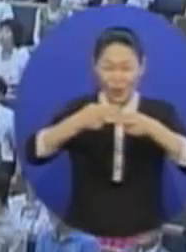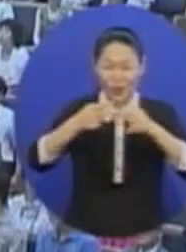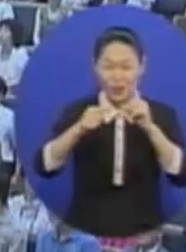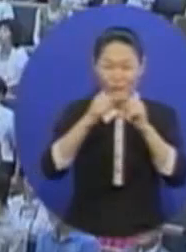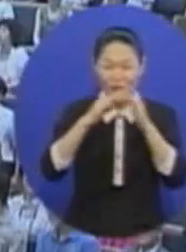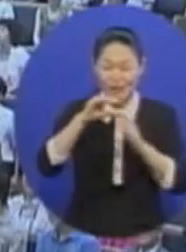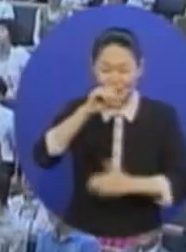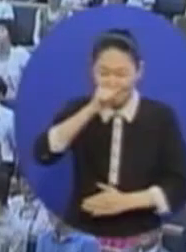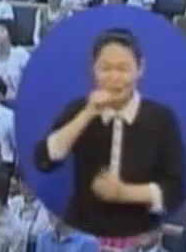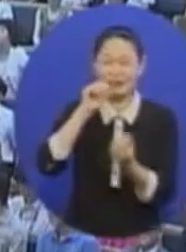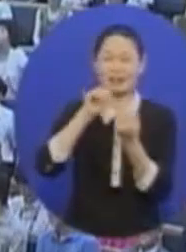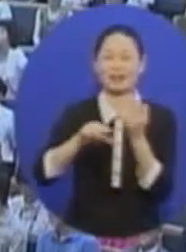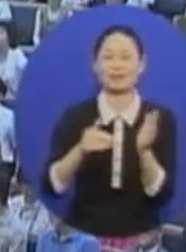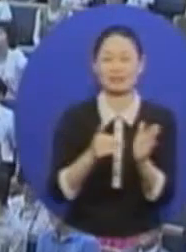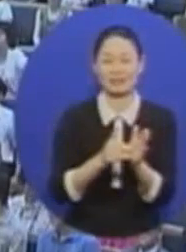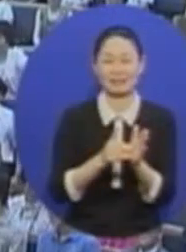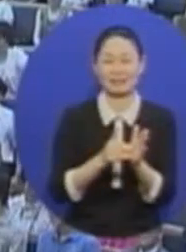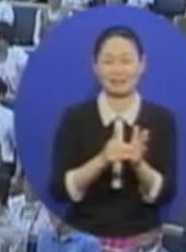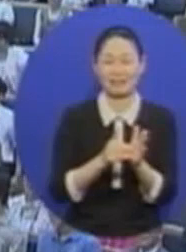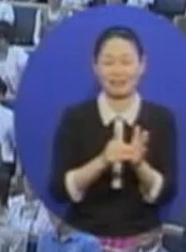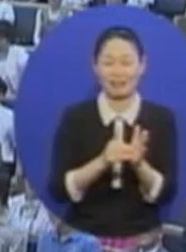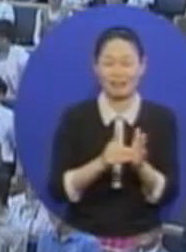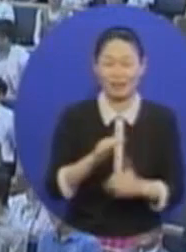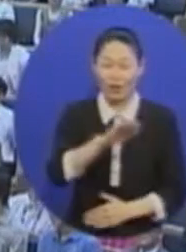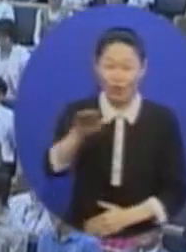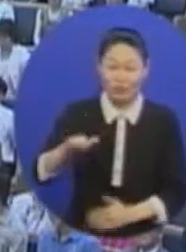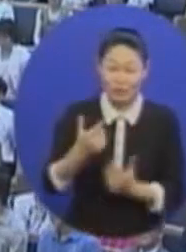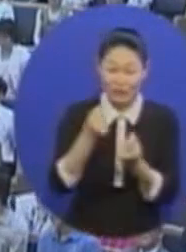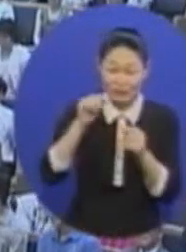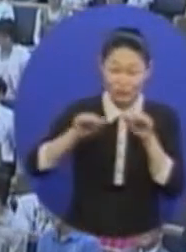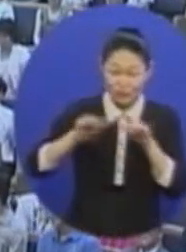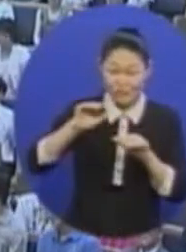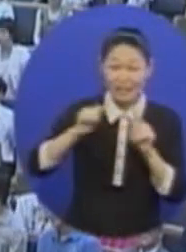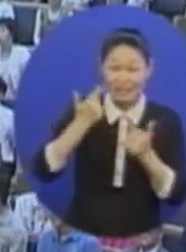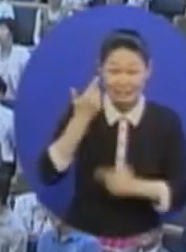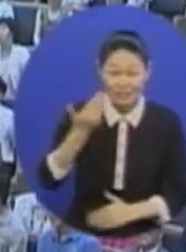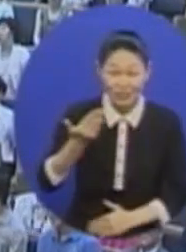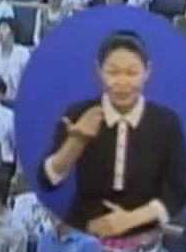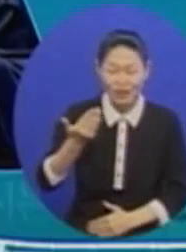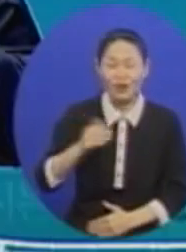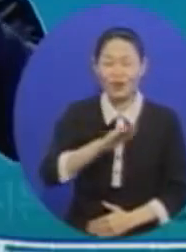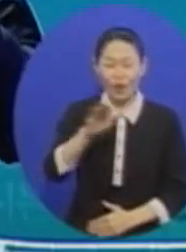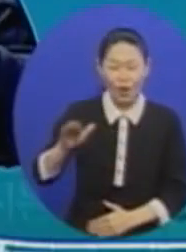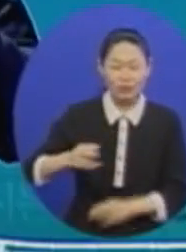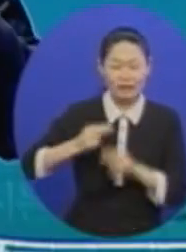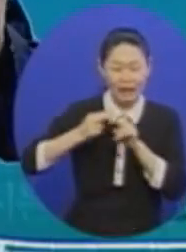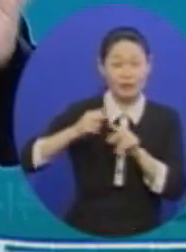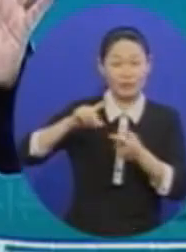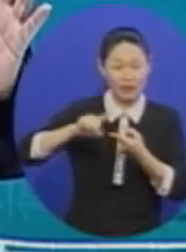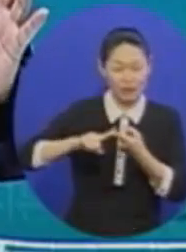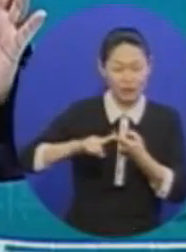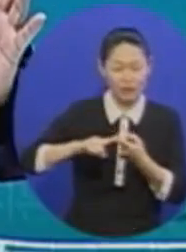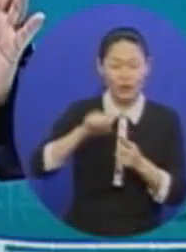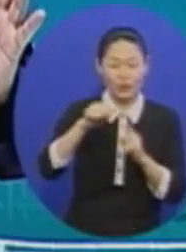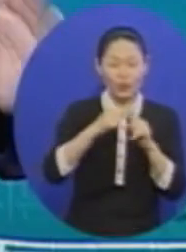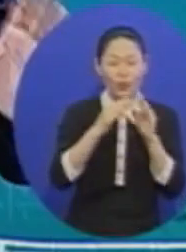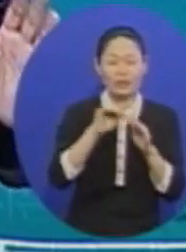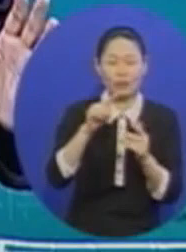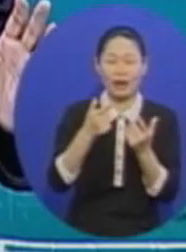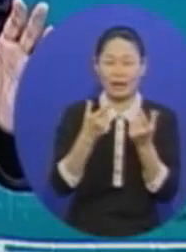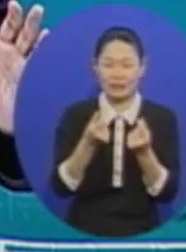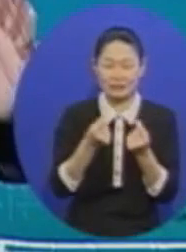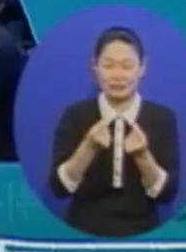거예요 여러분들은 그런 수준은 아니지요 여러분 나름대로 박혀있는 리더에 일어 해야